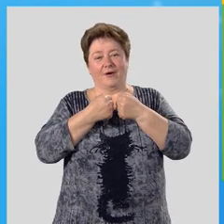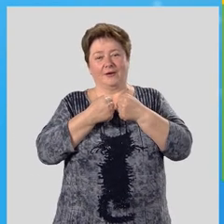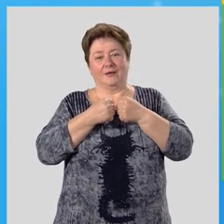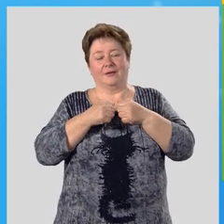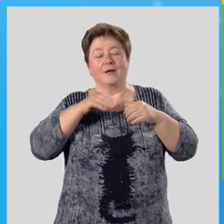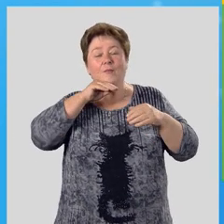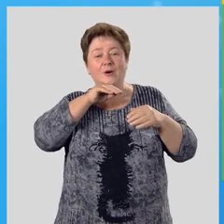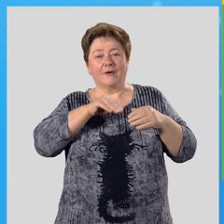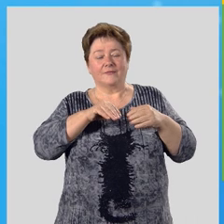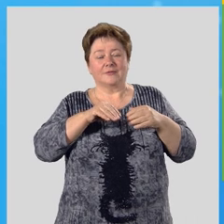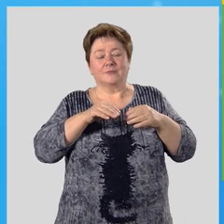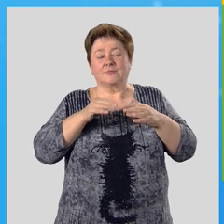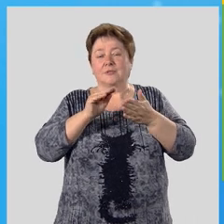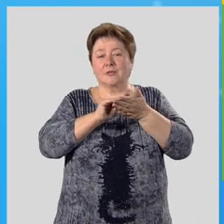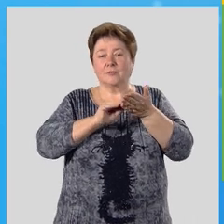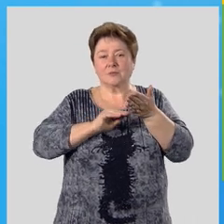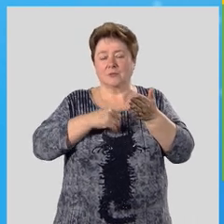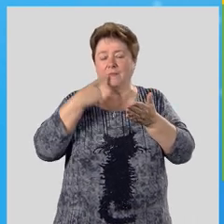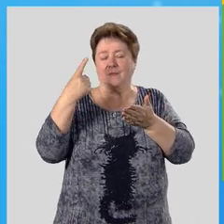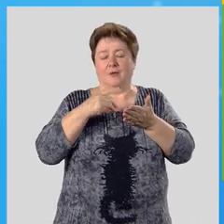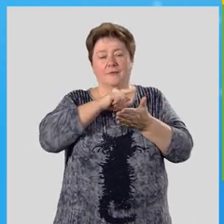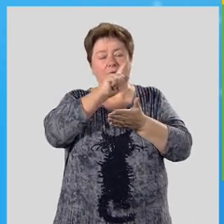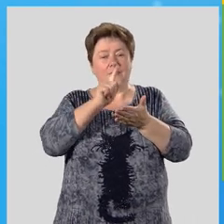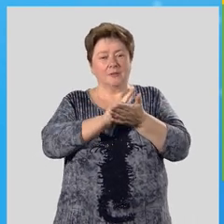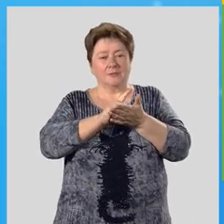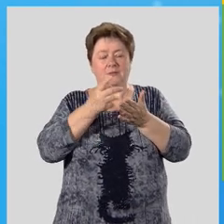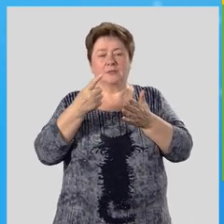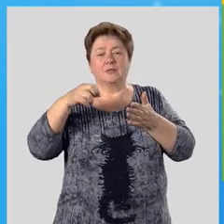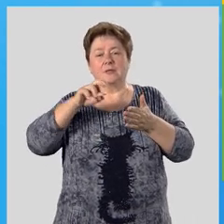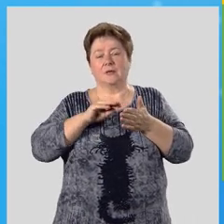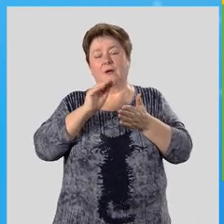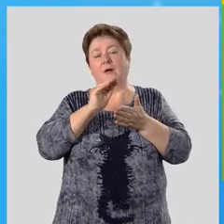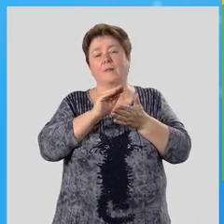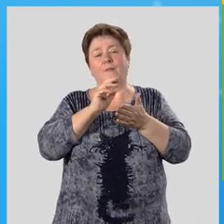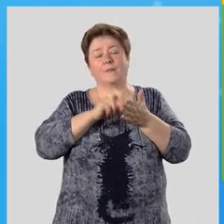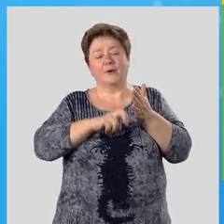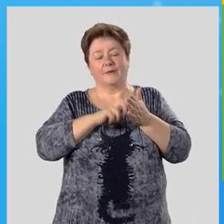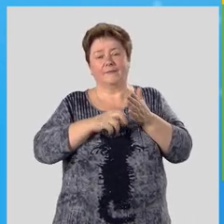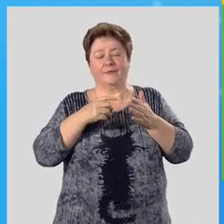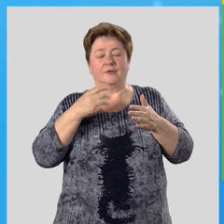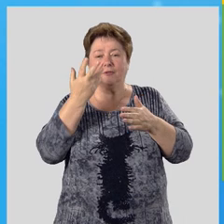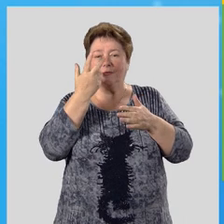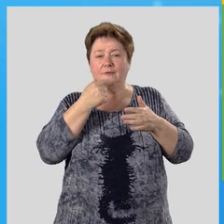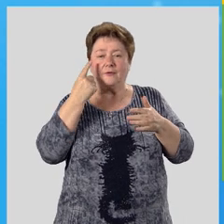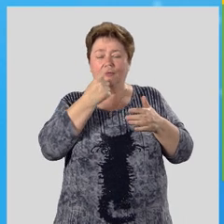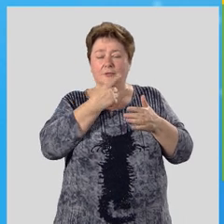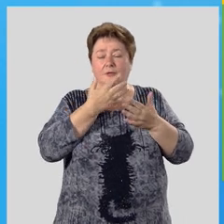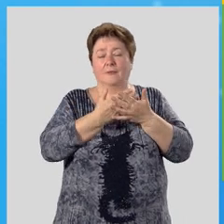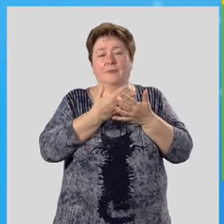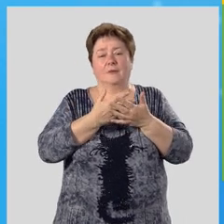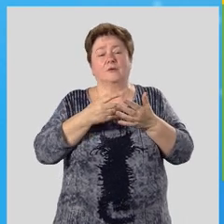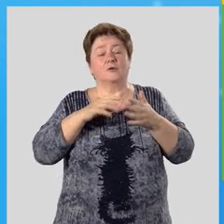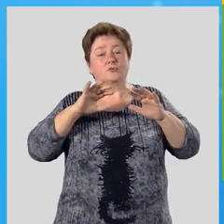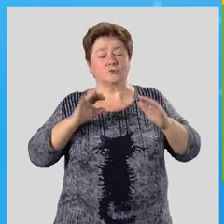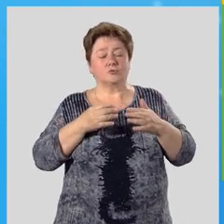катастрофы профессор разработал первые тесты для проверки цветового зрения. Данный